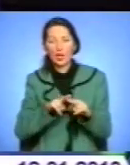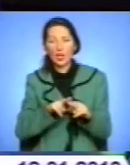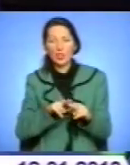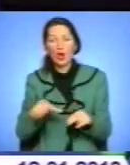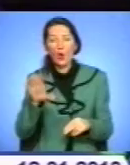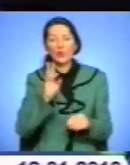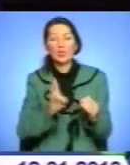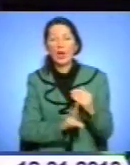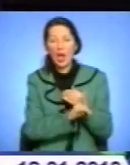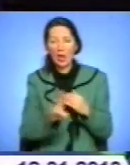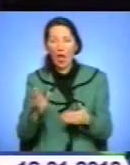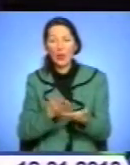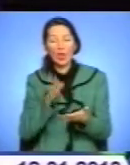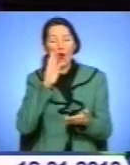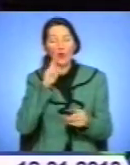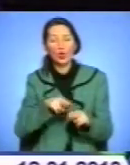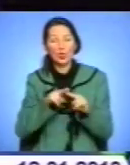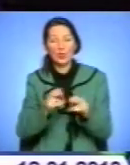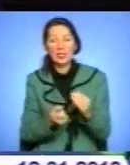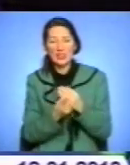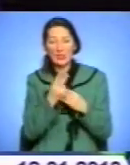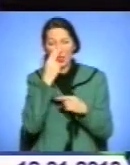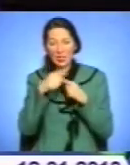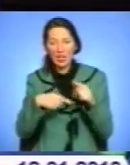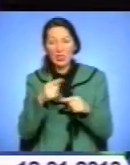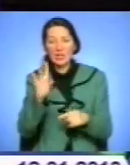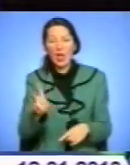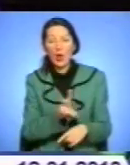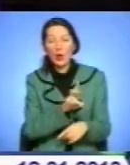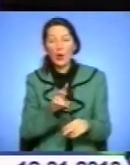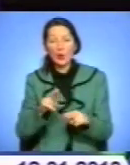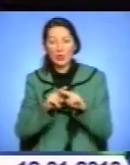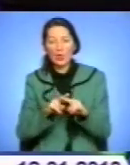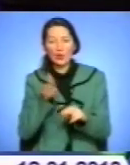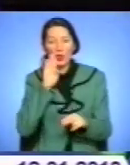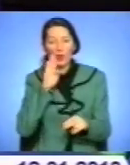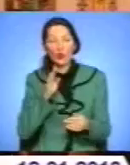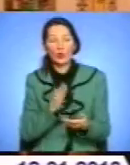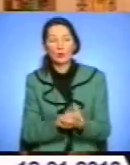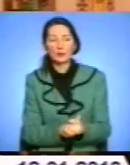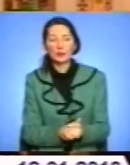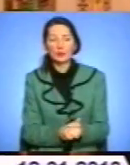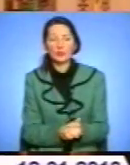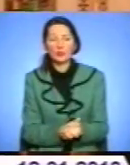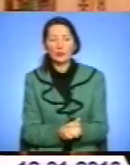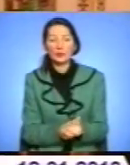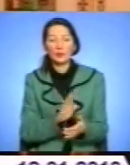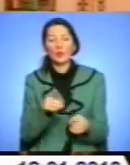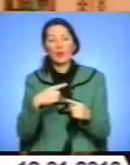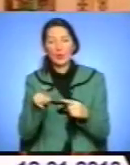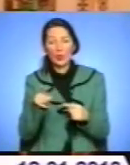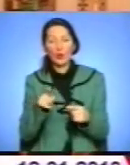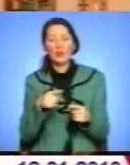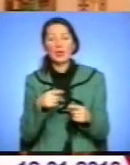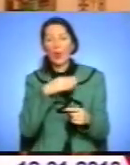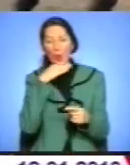відбувається водоосвячення. Звідки пішла традиція освячувати воду, знає Валентина Павлишин. На відміну від багатьох інших